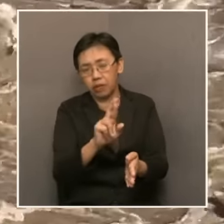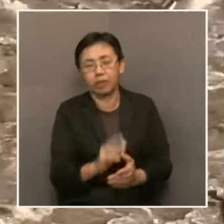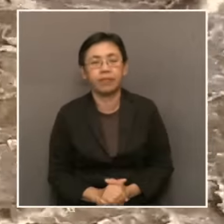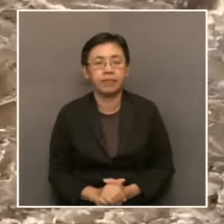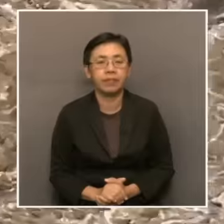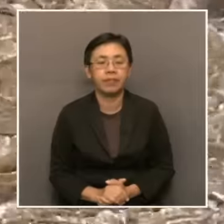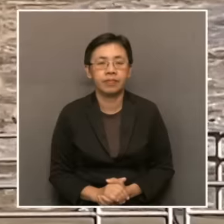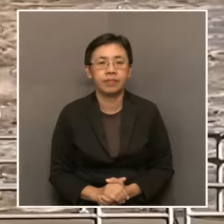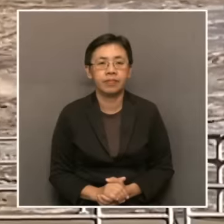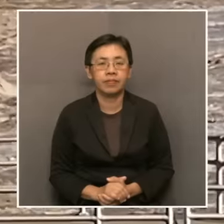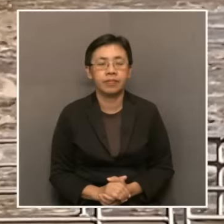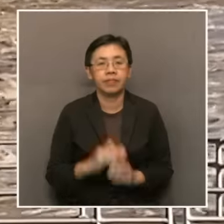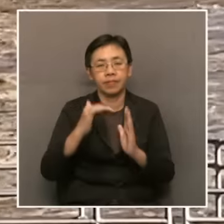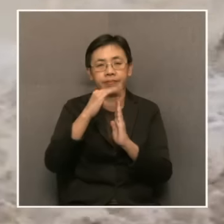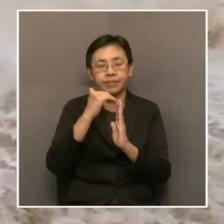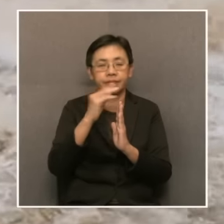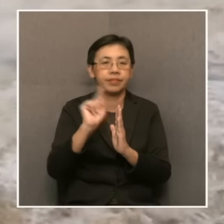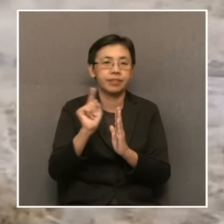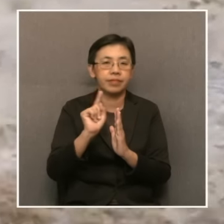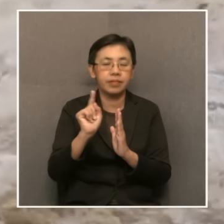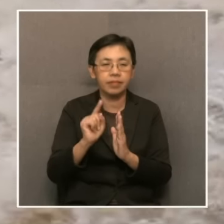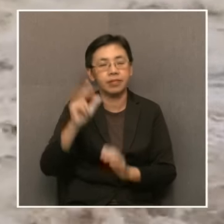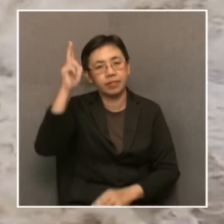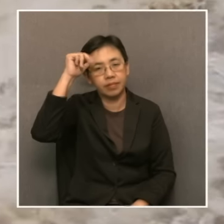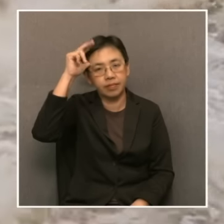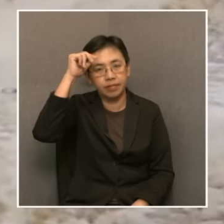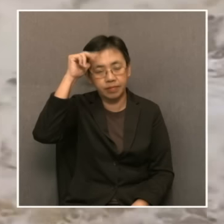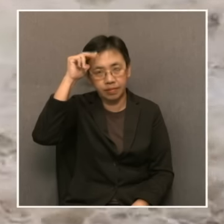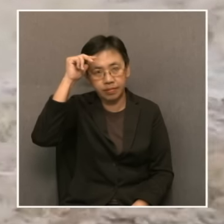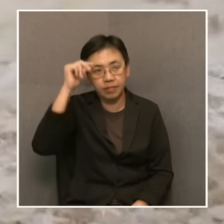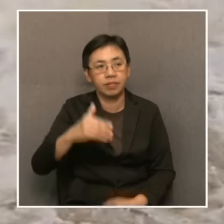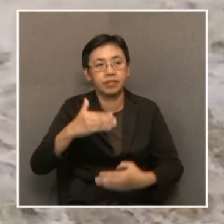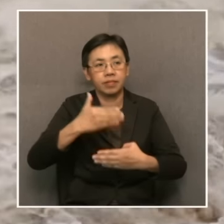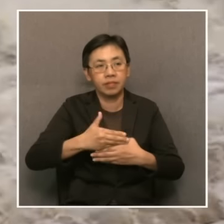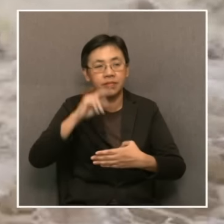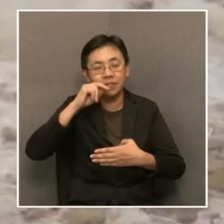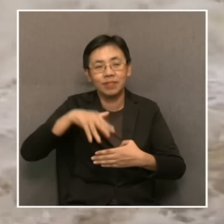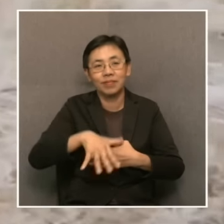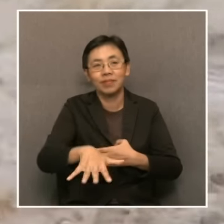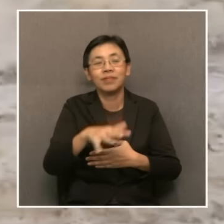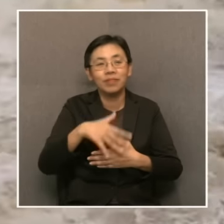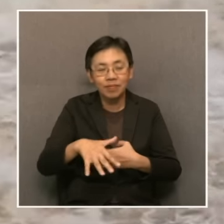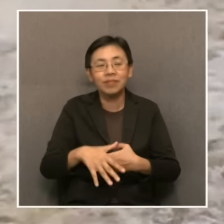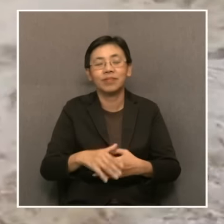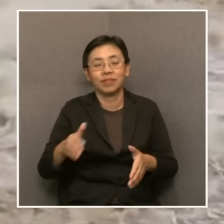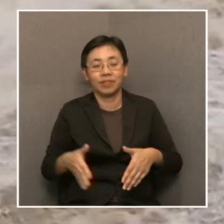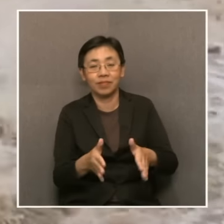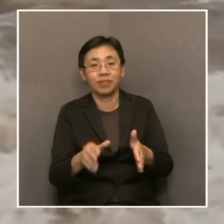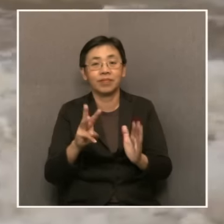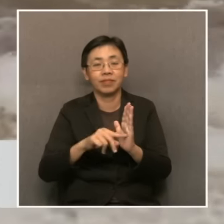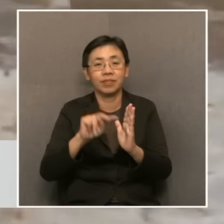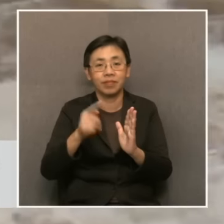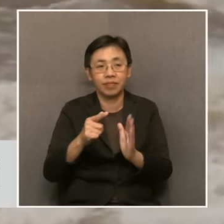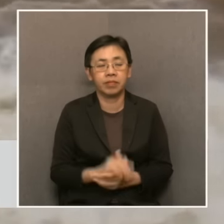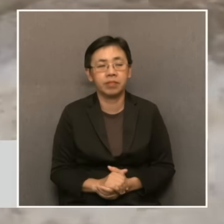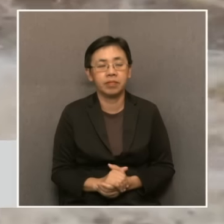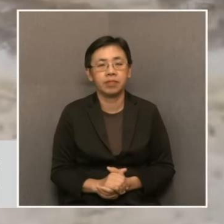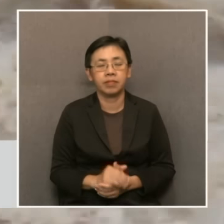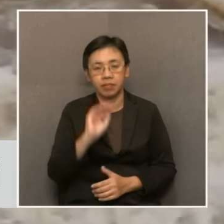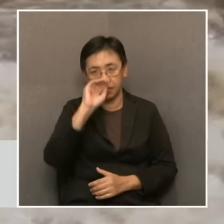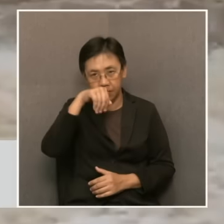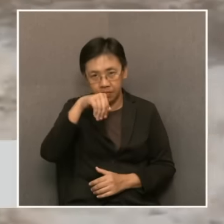ส่วนพื้นที่ภาคเหนือนะคะที่จังหวัดลำปางค่ะที่ฝายทับได้หรือฝายกั้นแม่น้ำวังเขื่อนยางเทศบาลน